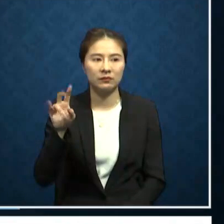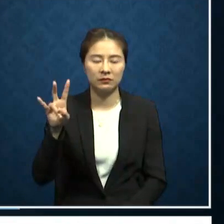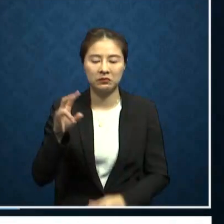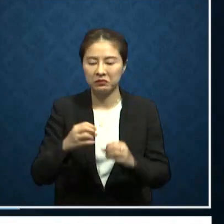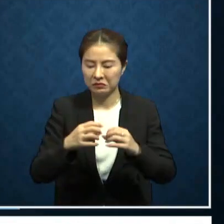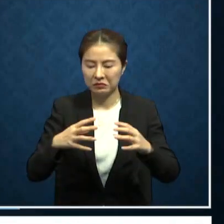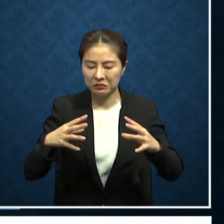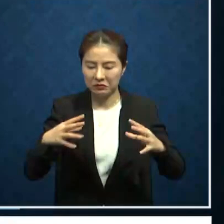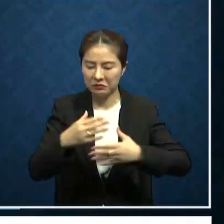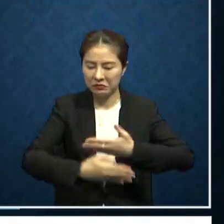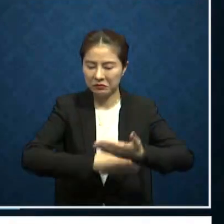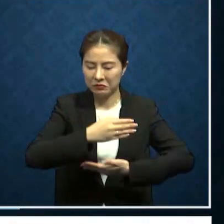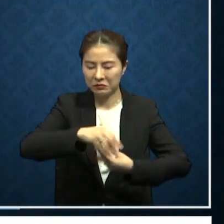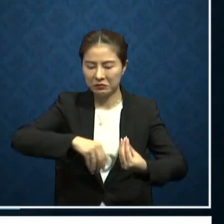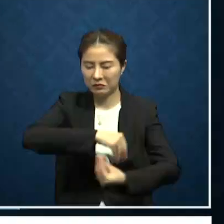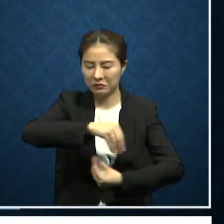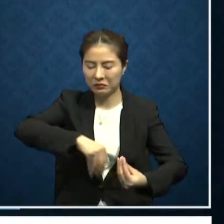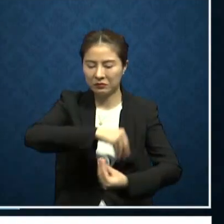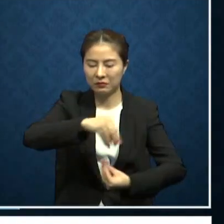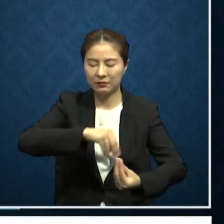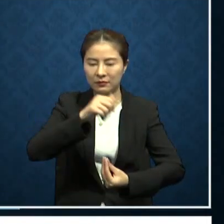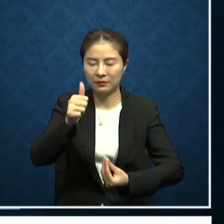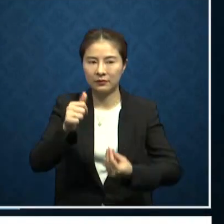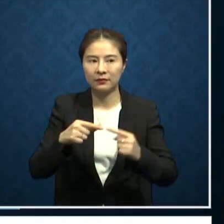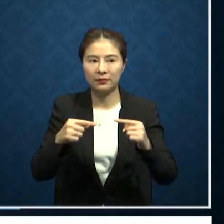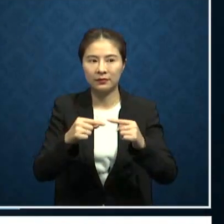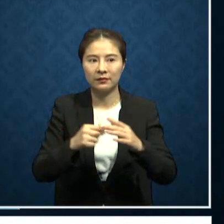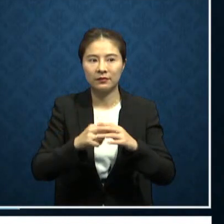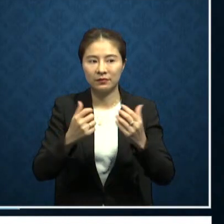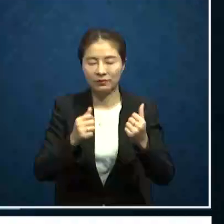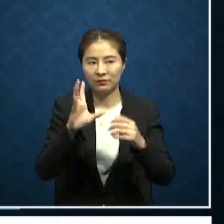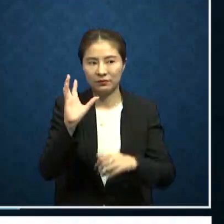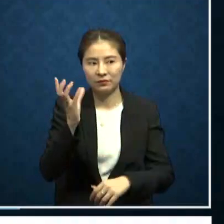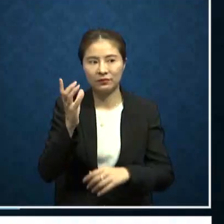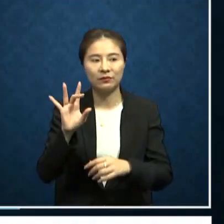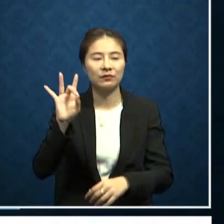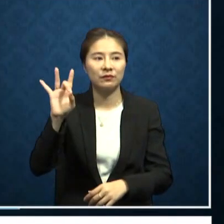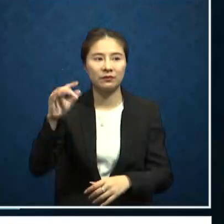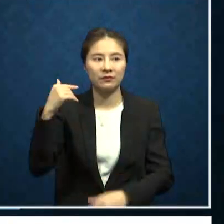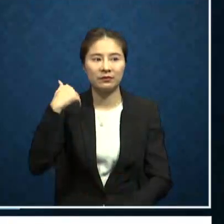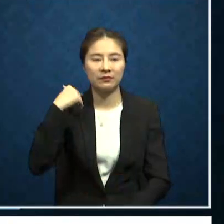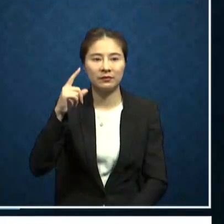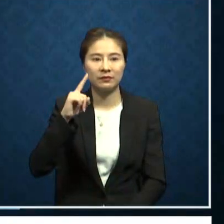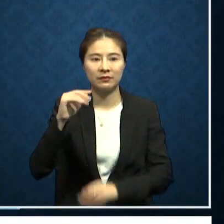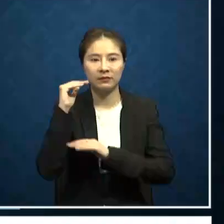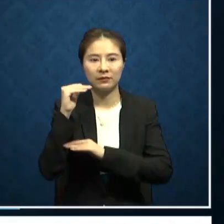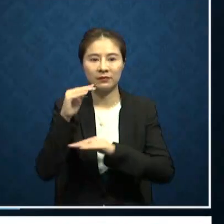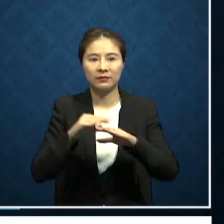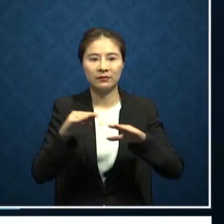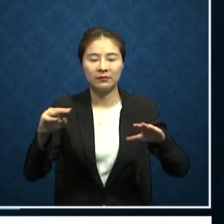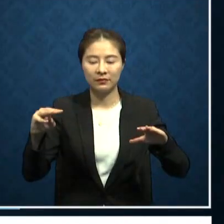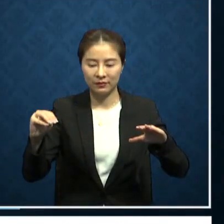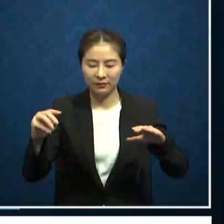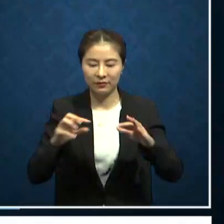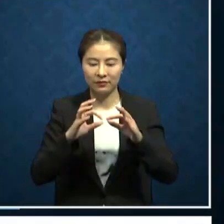ขึ้นเรื่อยๆนะคะมีผลิตภัณฑ์ค้าปลีกสมุนไพรอยู่ที่อันดับ 8ของโลกนะคะแล้วก็มีการกำหนดมาตรฐานการผลัก